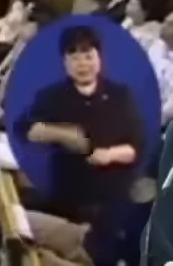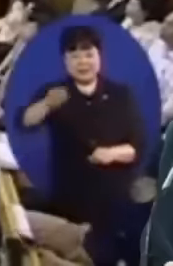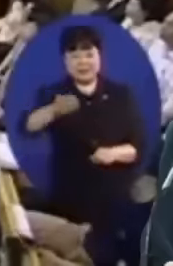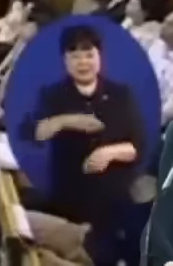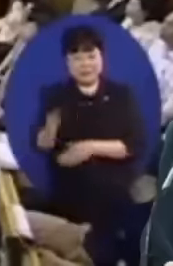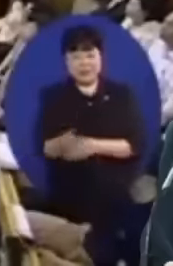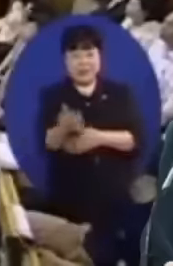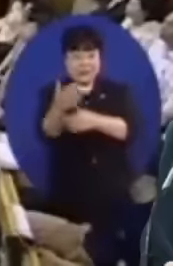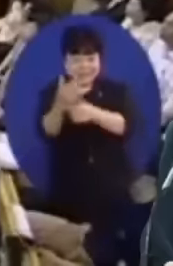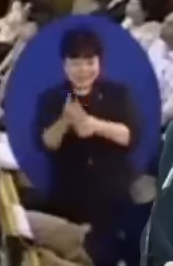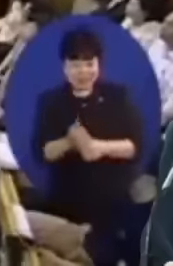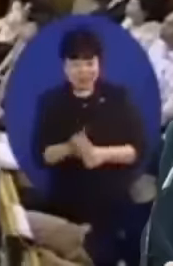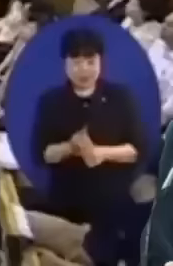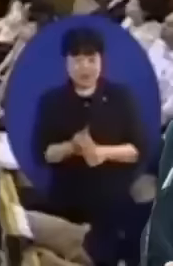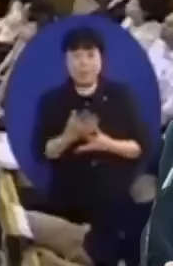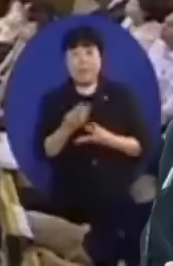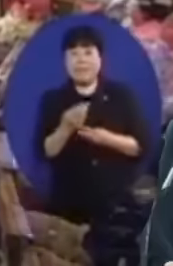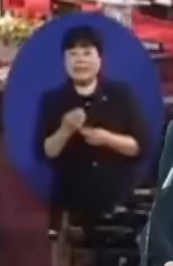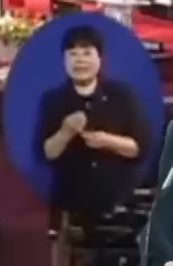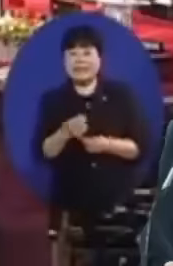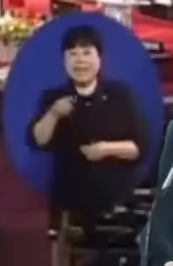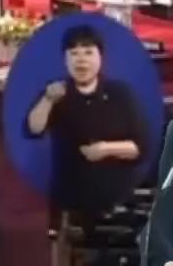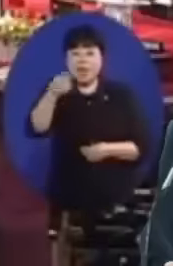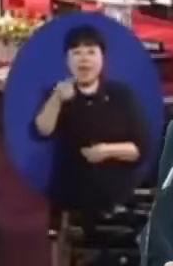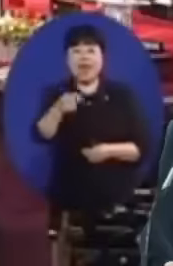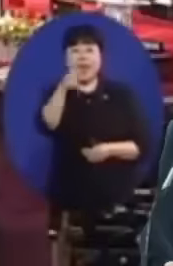물고기를 잡으니 물고기가 몇 마리였습니까?